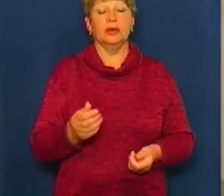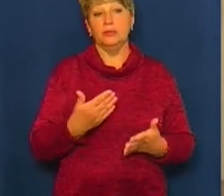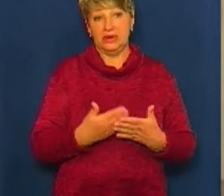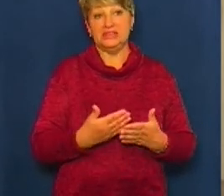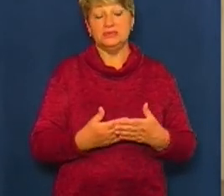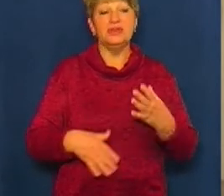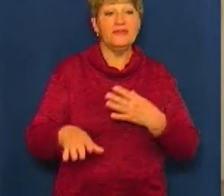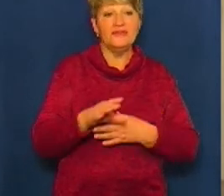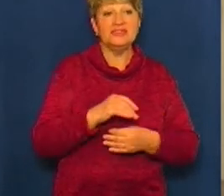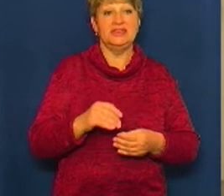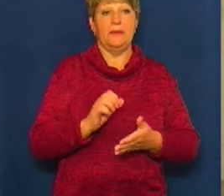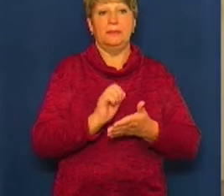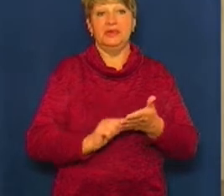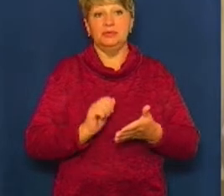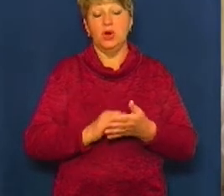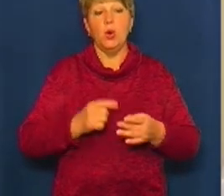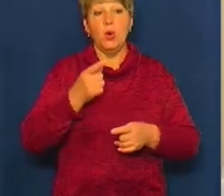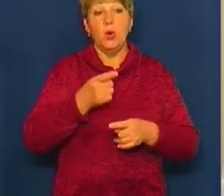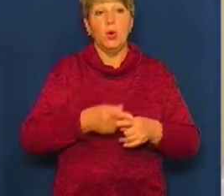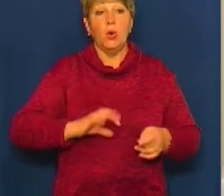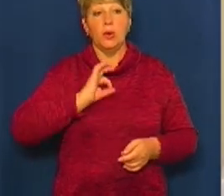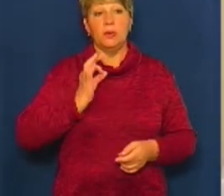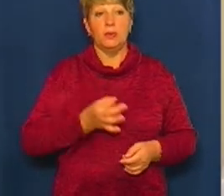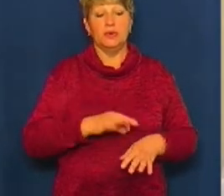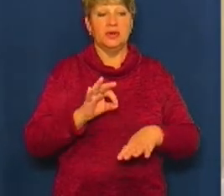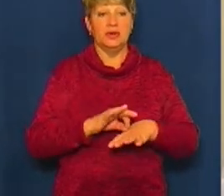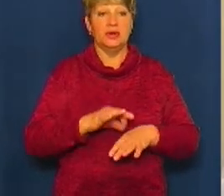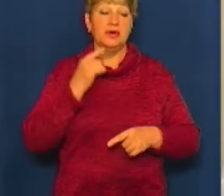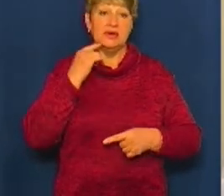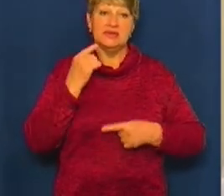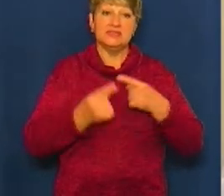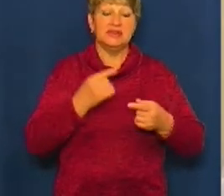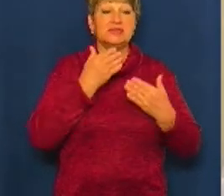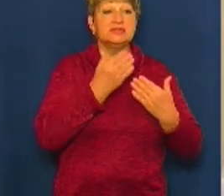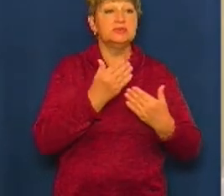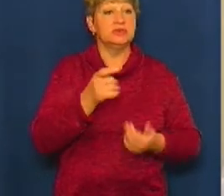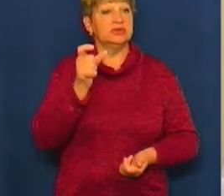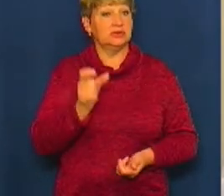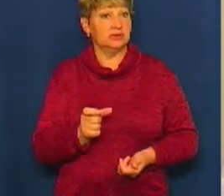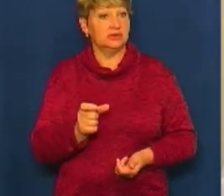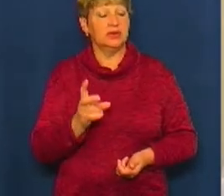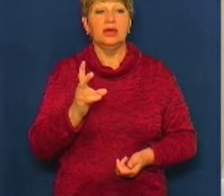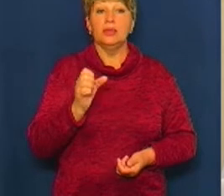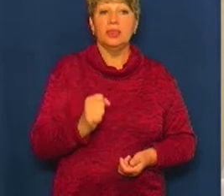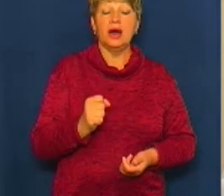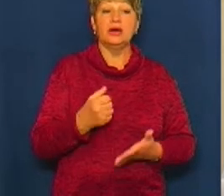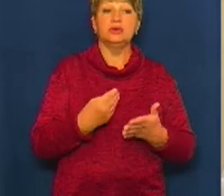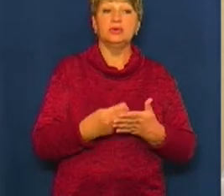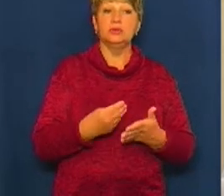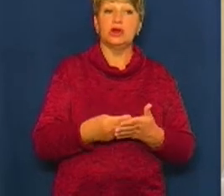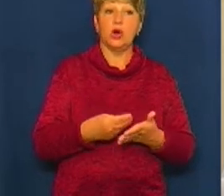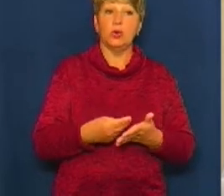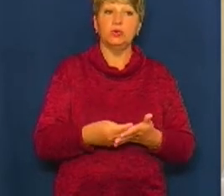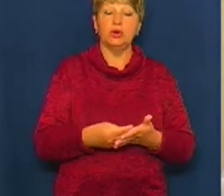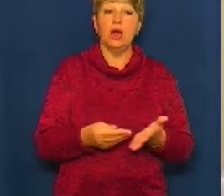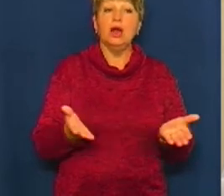всі ознаки гострого кишкового захворювання. Ми завжди хворого опитуємо на рахунок,